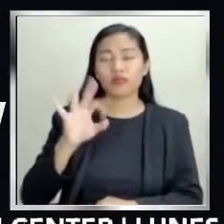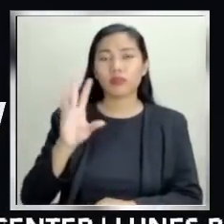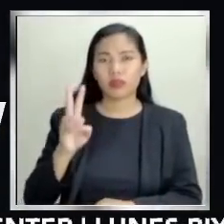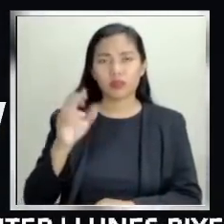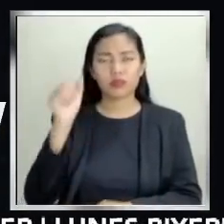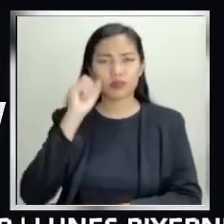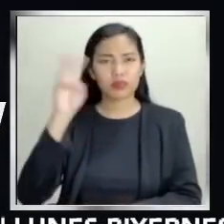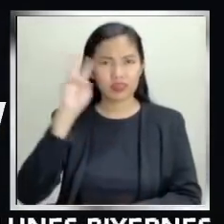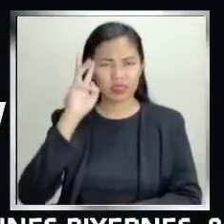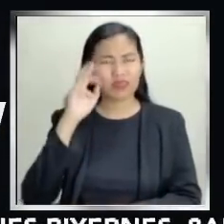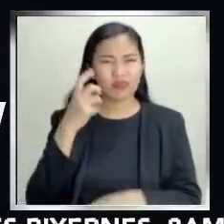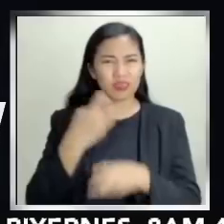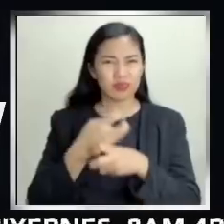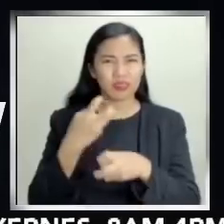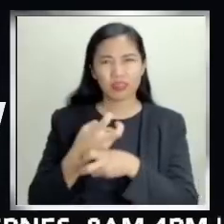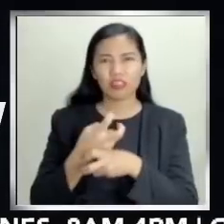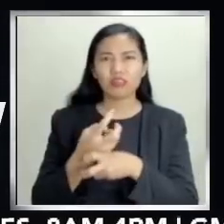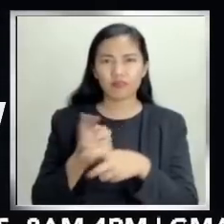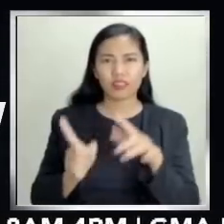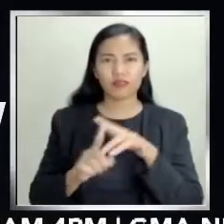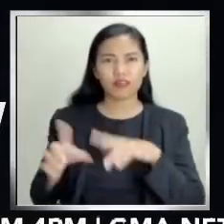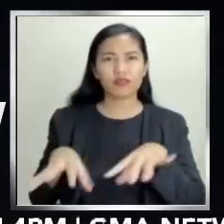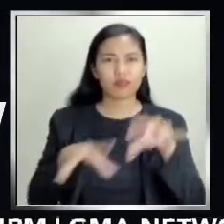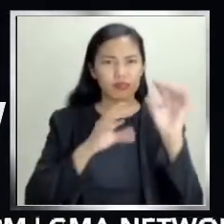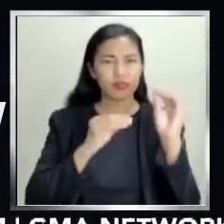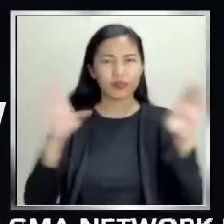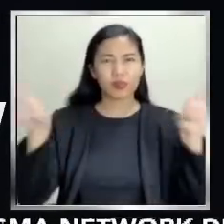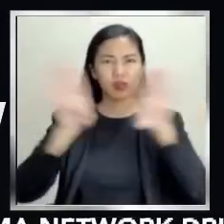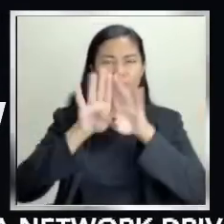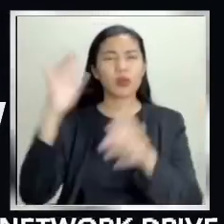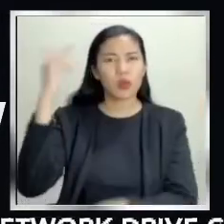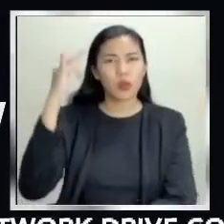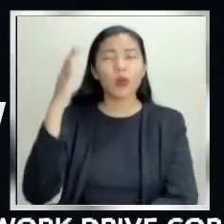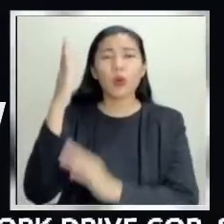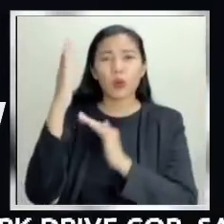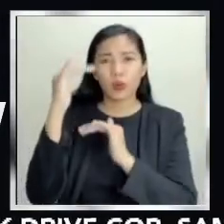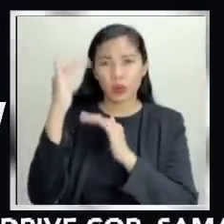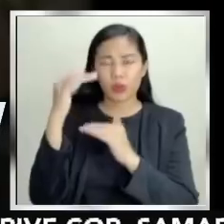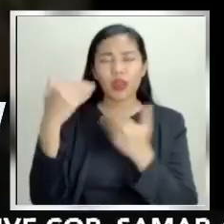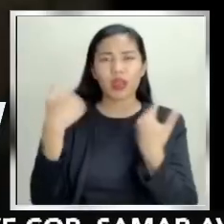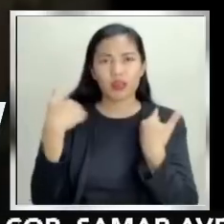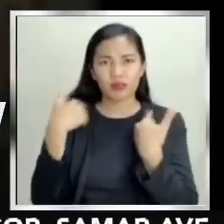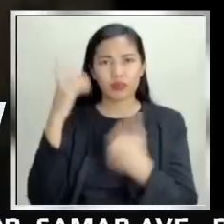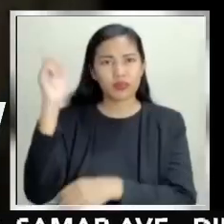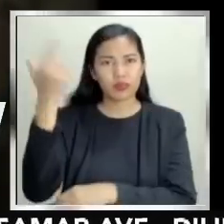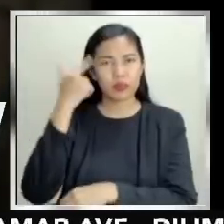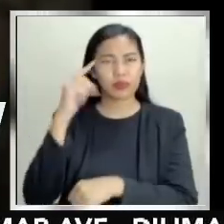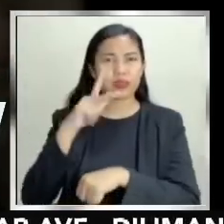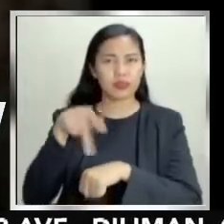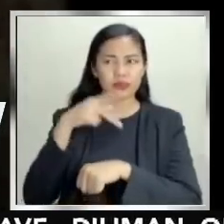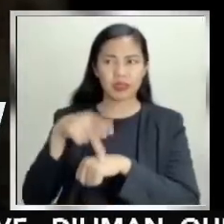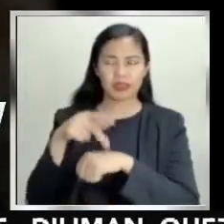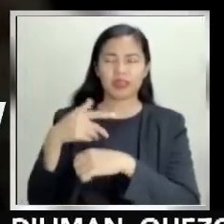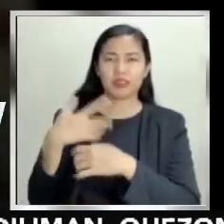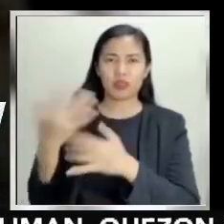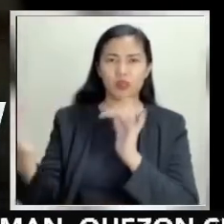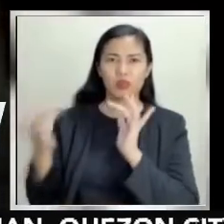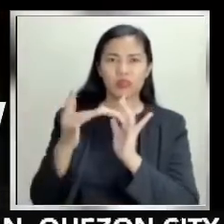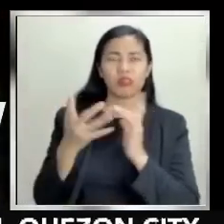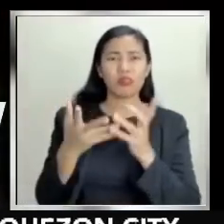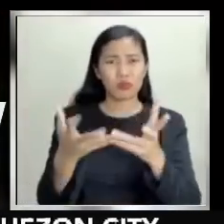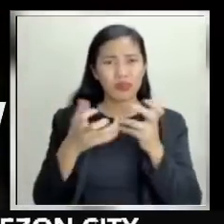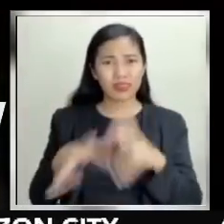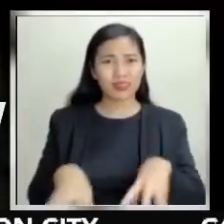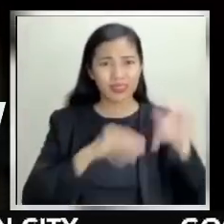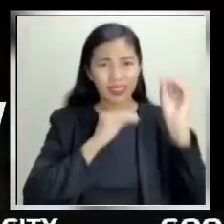ang airport, sana naman daw may kumausap man lang sa kanila mula sa gobyerno ng Pilipinas. Gusto po namin ay makaalis dito.